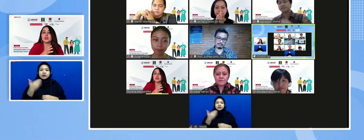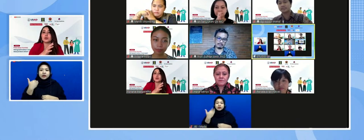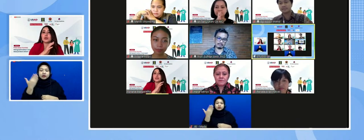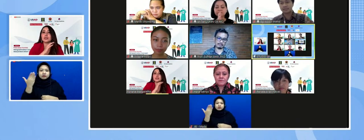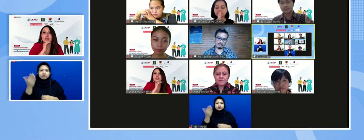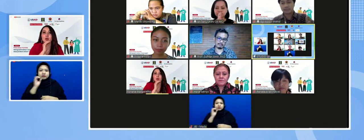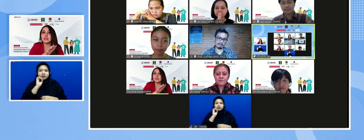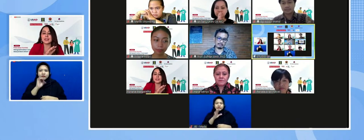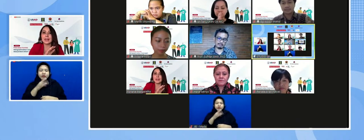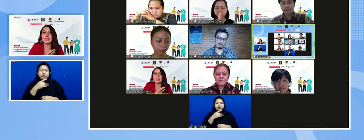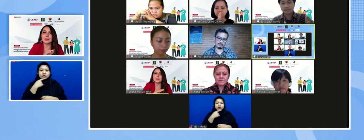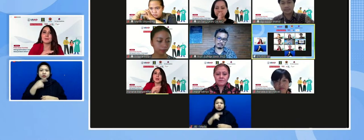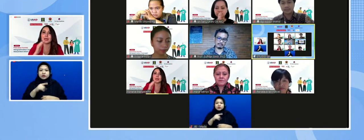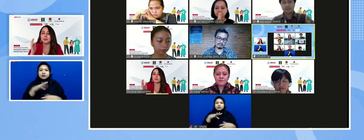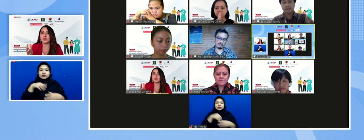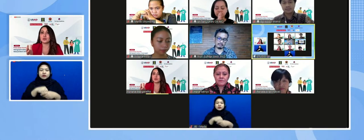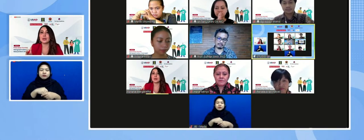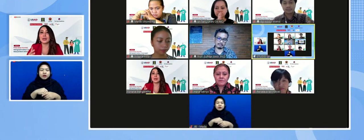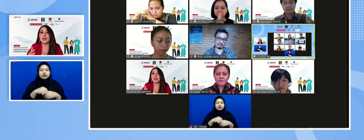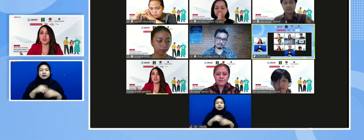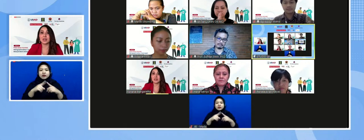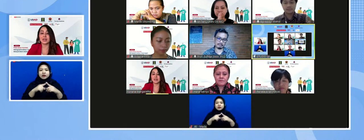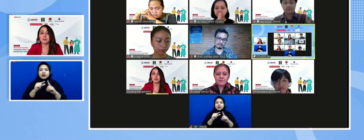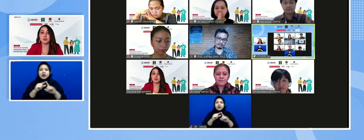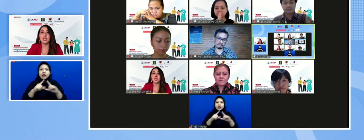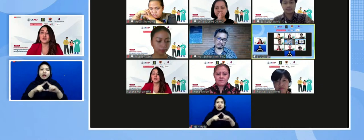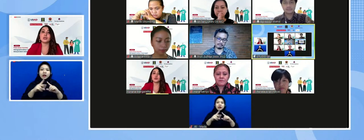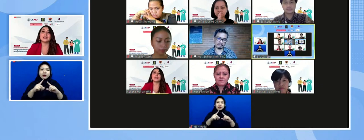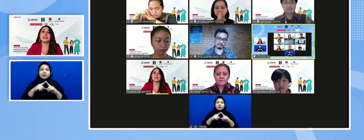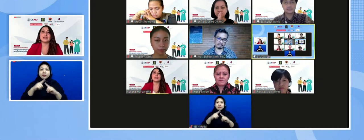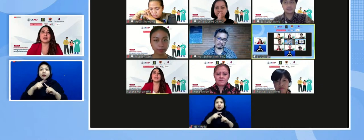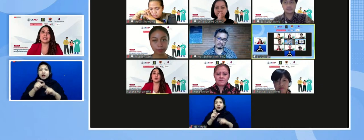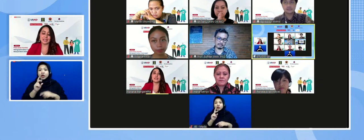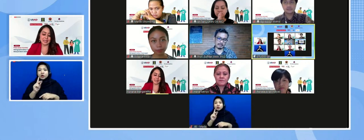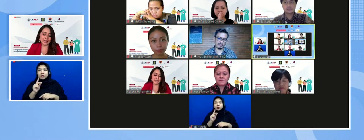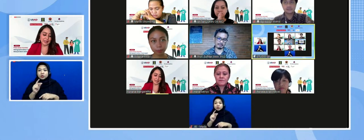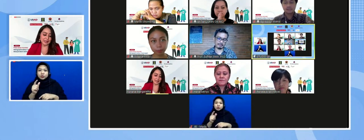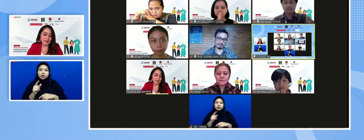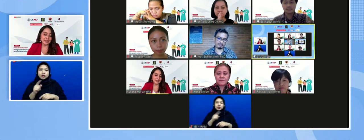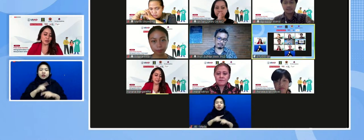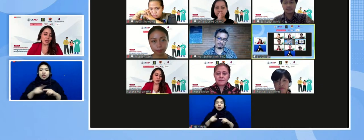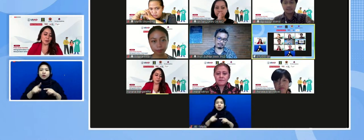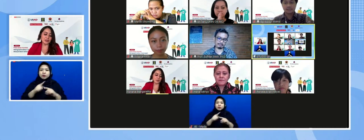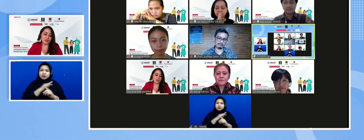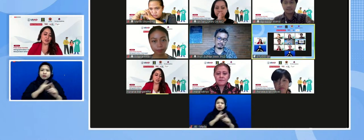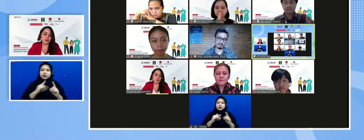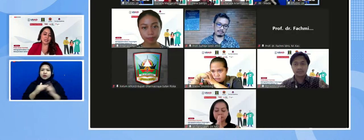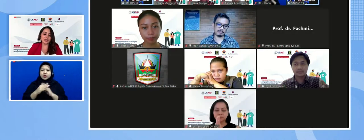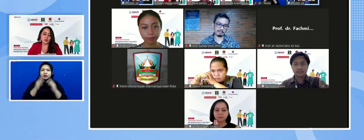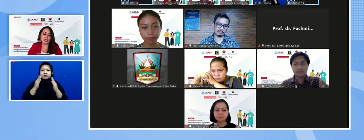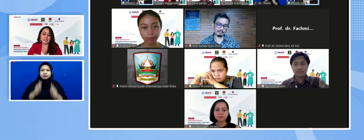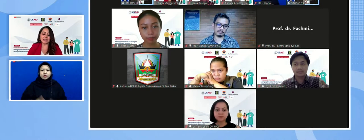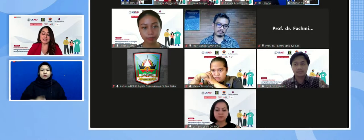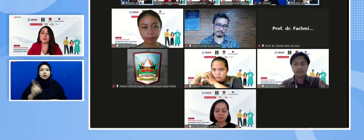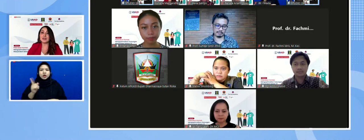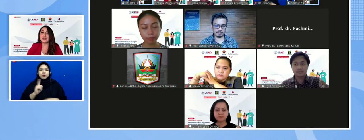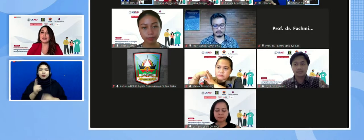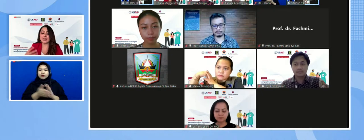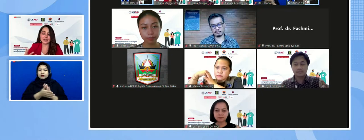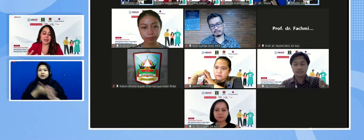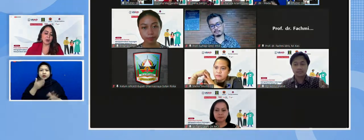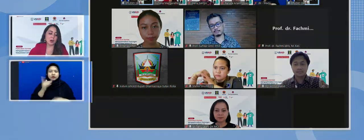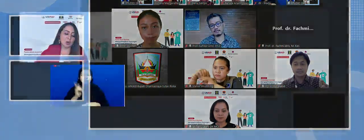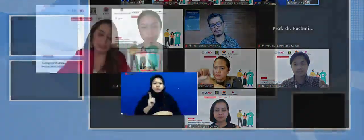menekankan terkait dengan keterlibatan aparatur dan juga seluruh stakeholder yang ada, tapi bagaimanapun juga peran masyarakat pun juga tidak boleh ditinggalkan. Dan